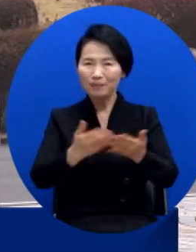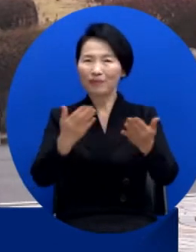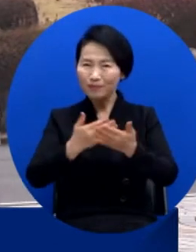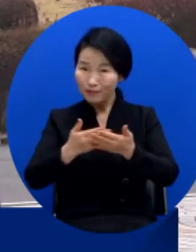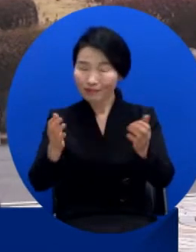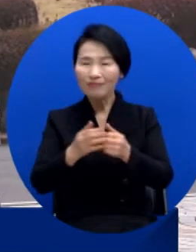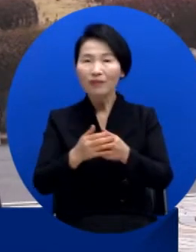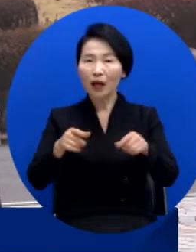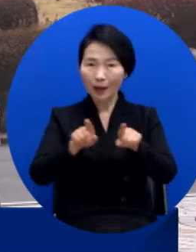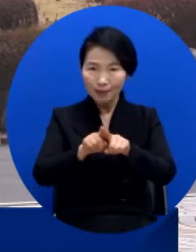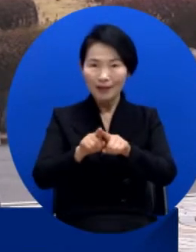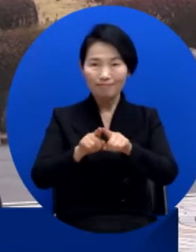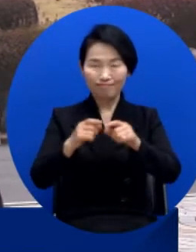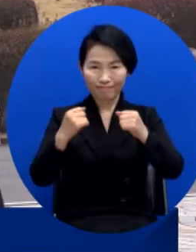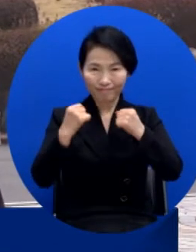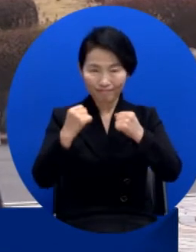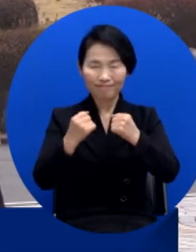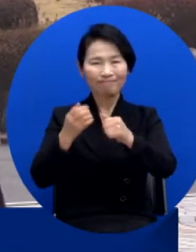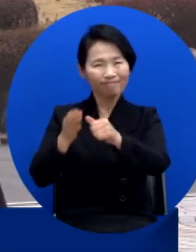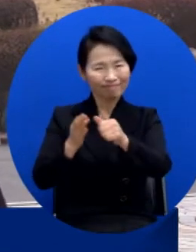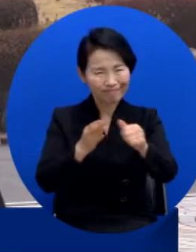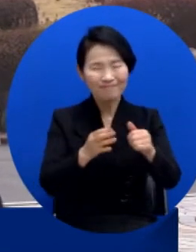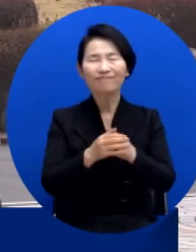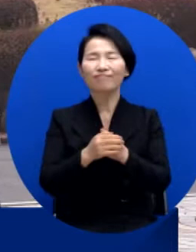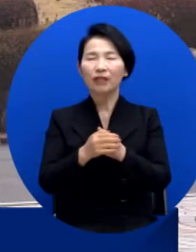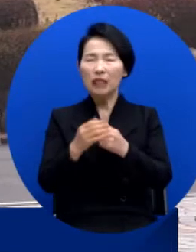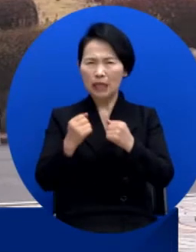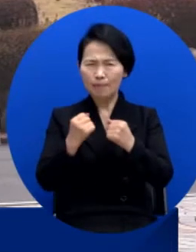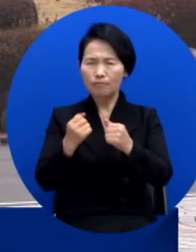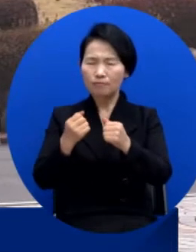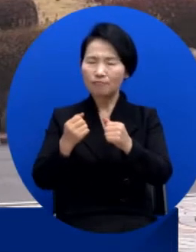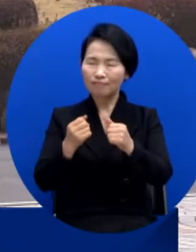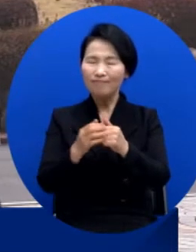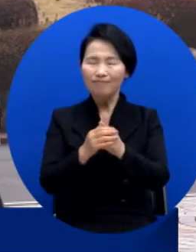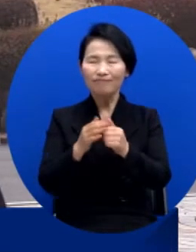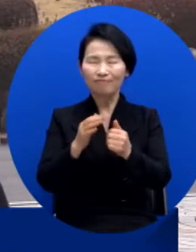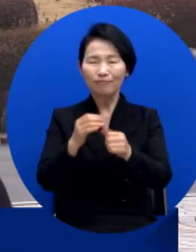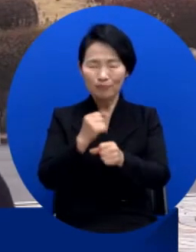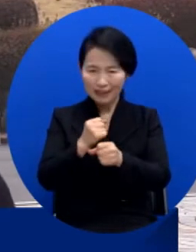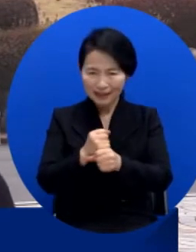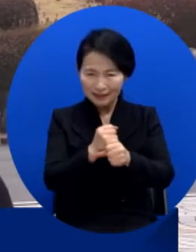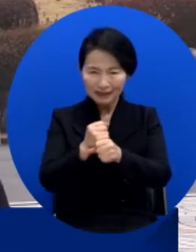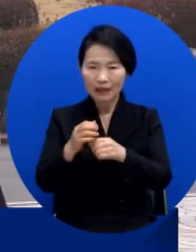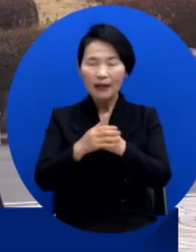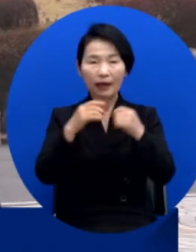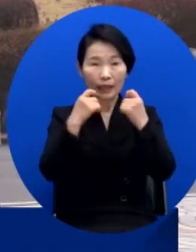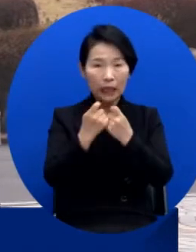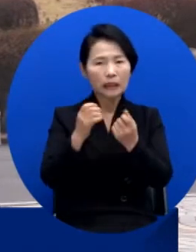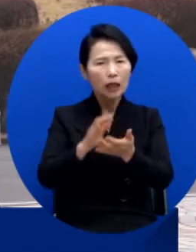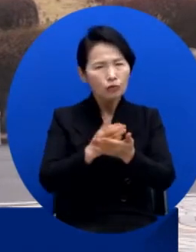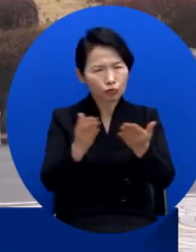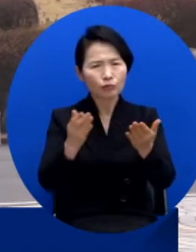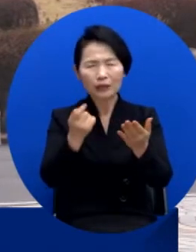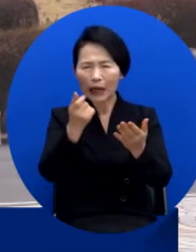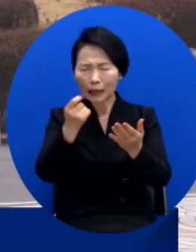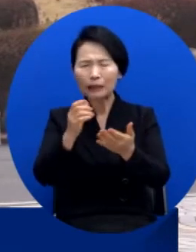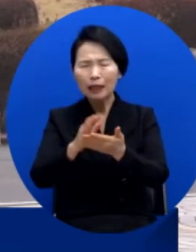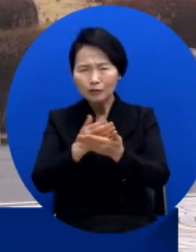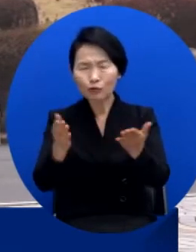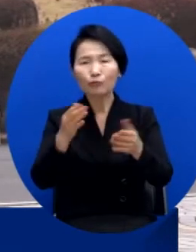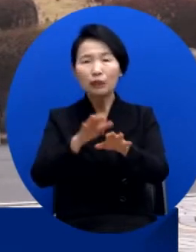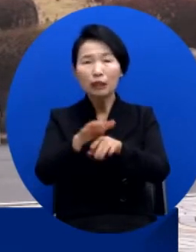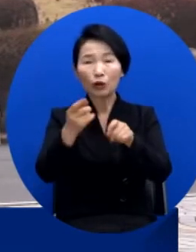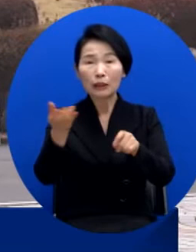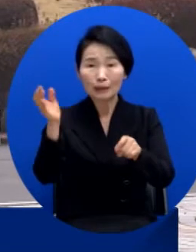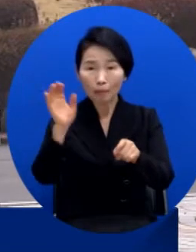있도록 제동력을 불어넣는 것 같은데요 작은 개인들이 어떤 나눔의 어 실천 이지만 것들이 모였을 때